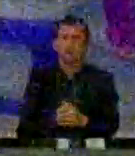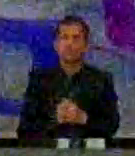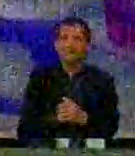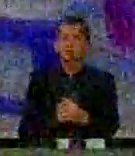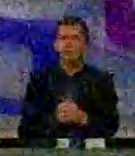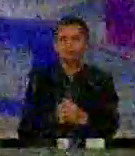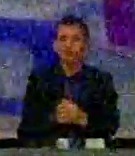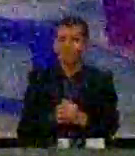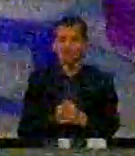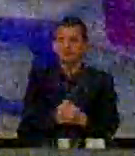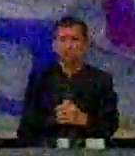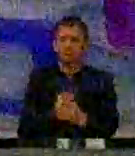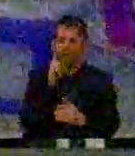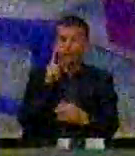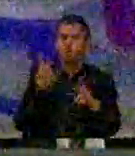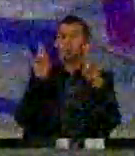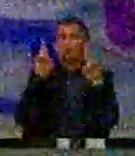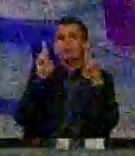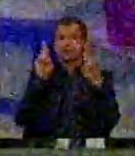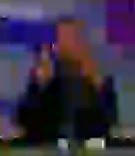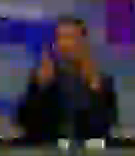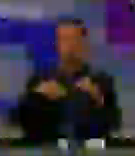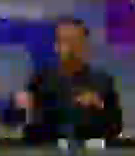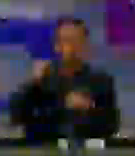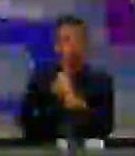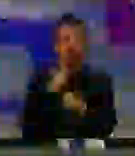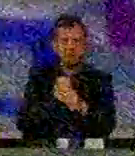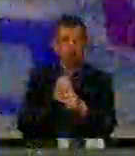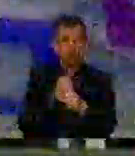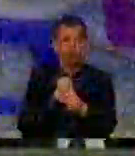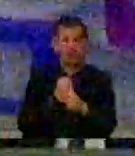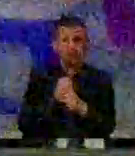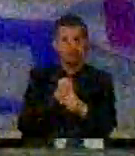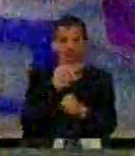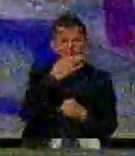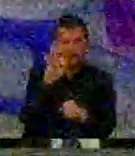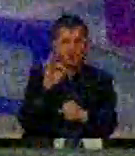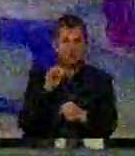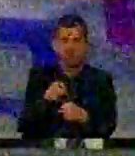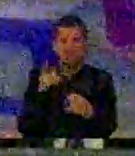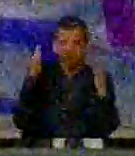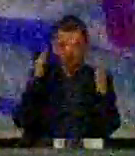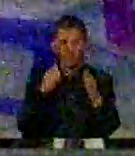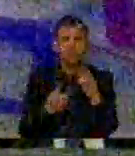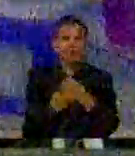përsëri mbetem në shpresën dhe optimizmin që ju do ta kryeni punën siç duhet, sepse posaçërisht në fushën e